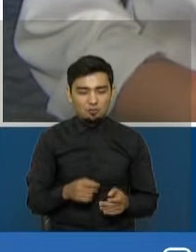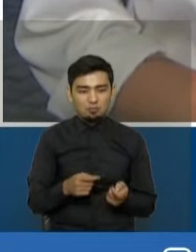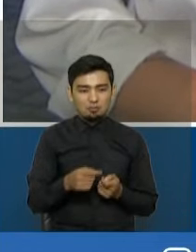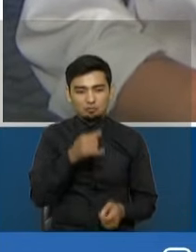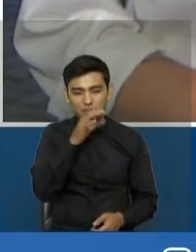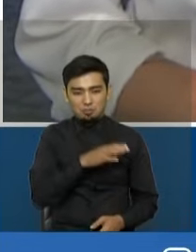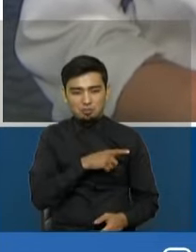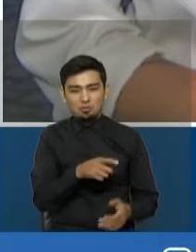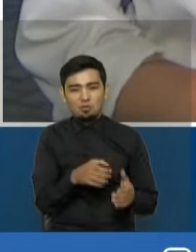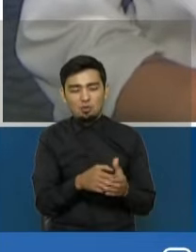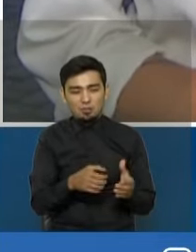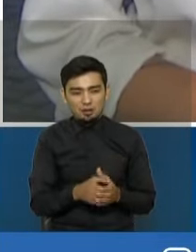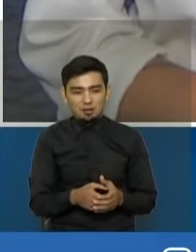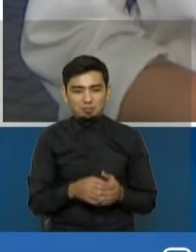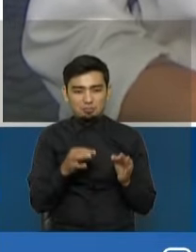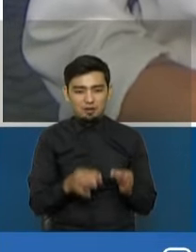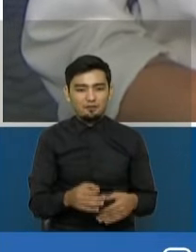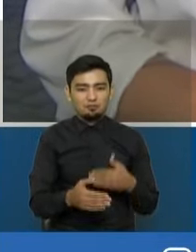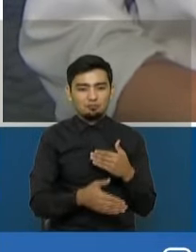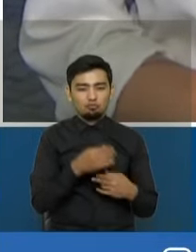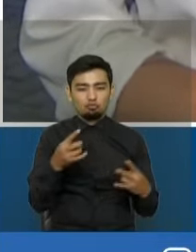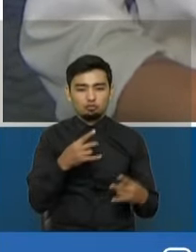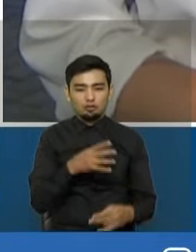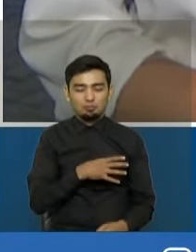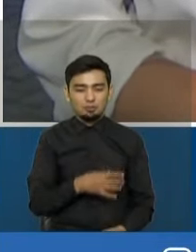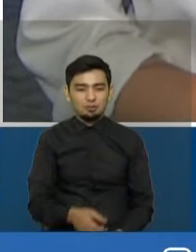алмаған компания тиісті жазасын алсын дейді.